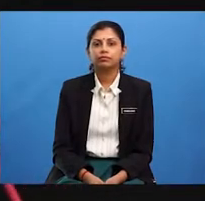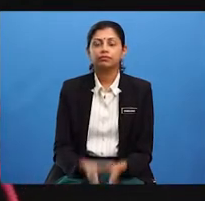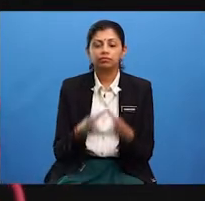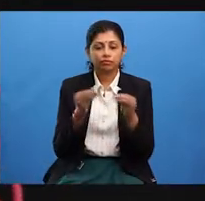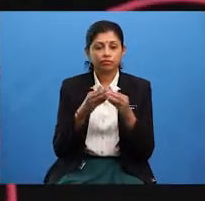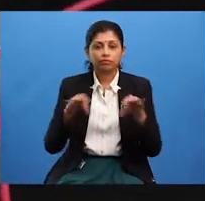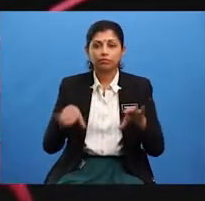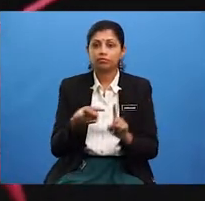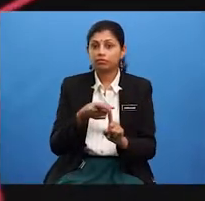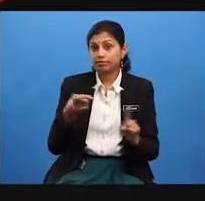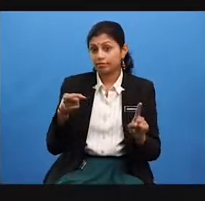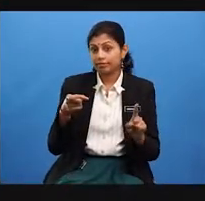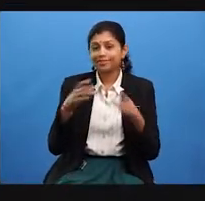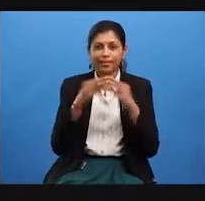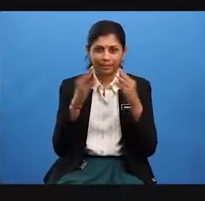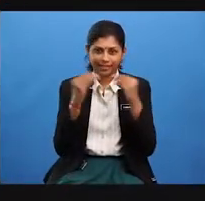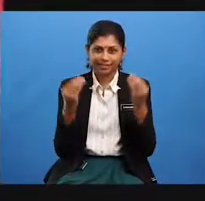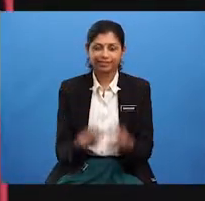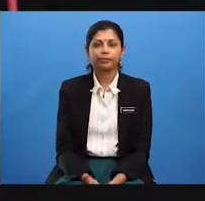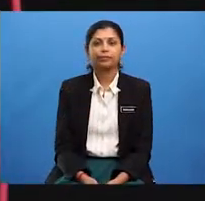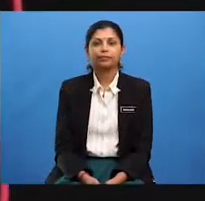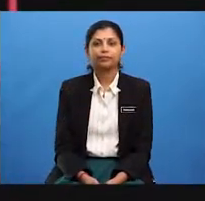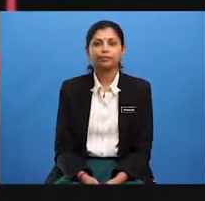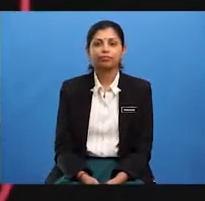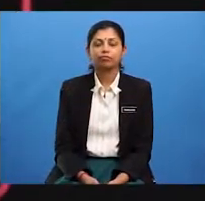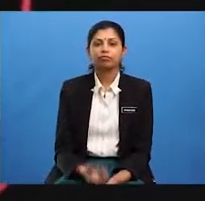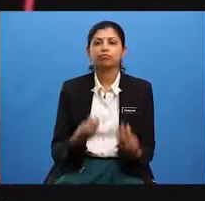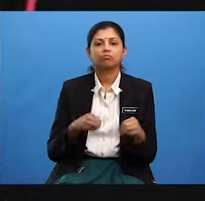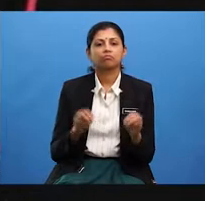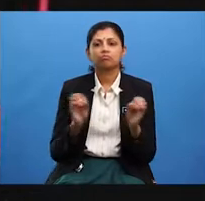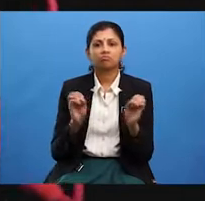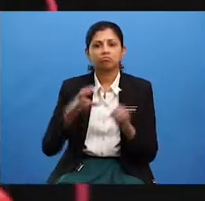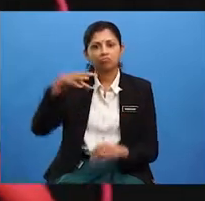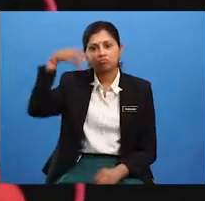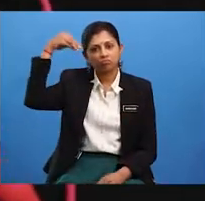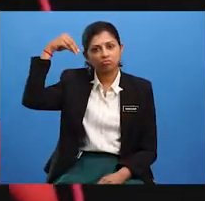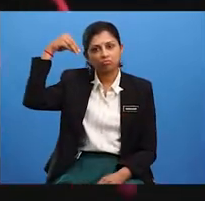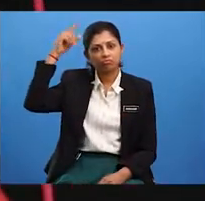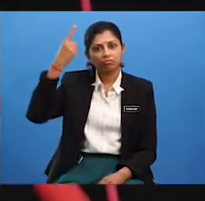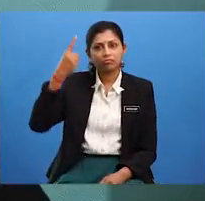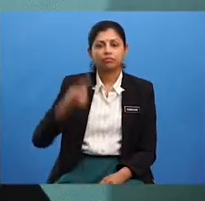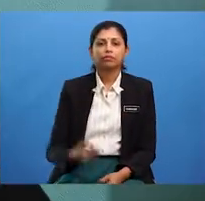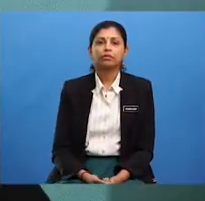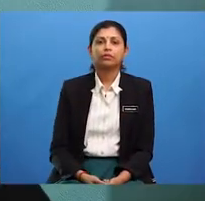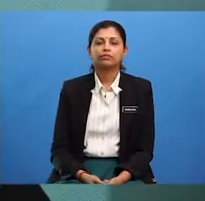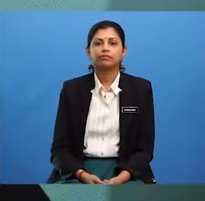Kapas diperbuat daripada kapas. Ya, masih tidak menyala.